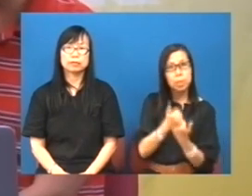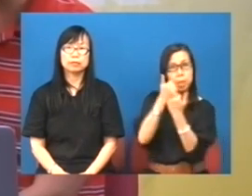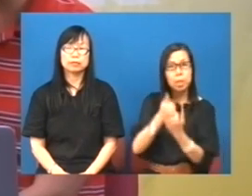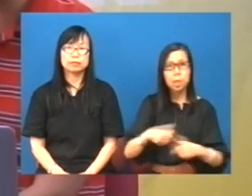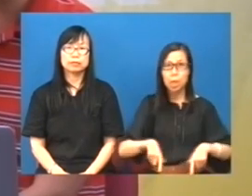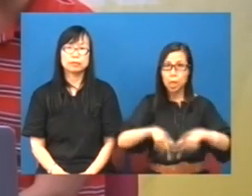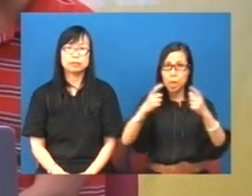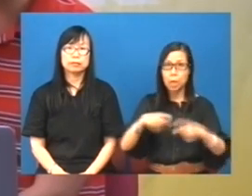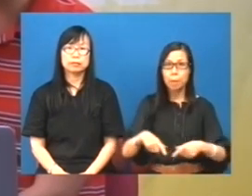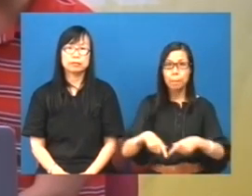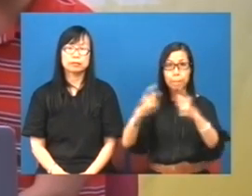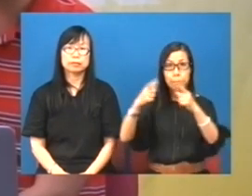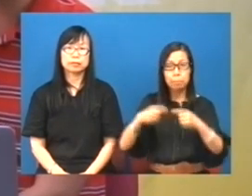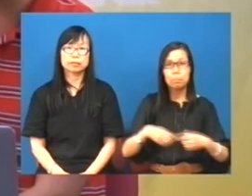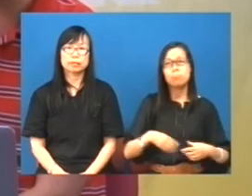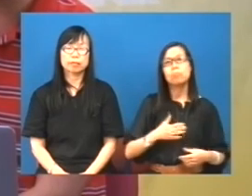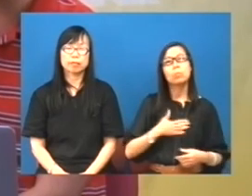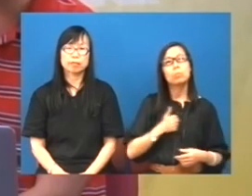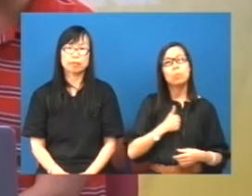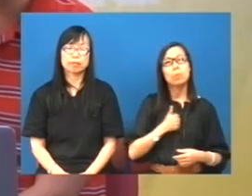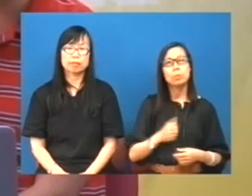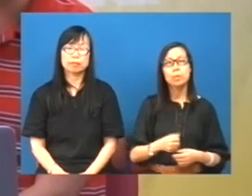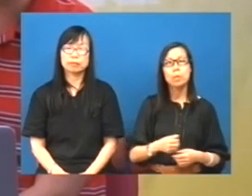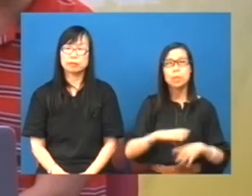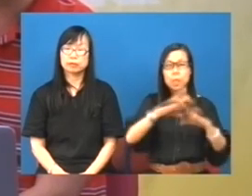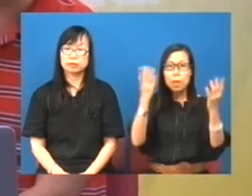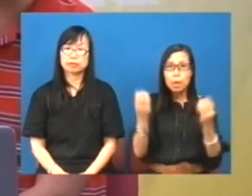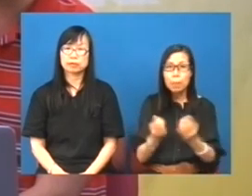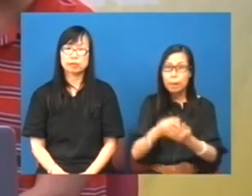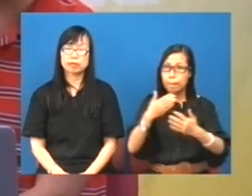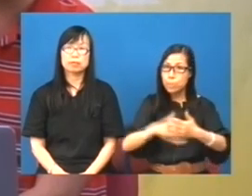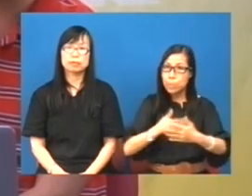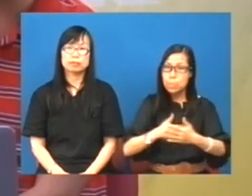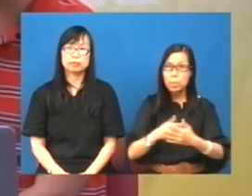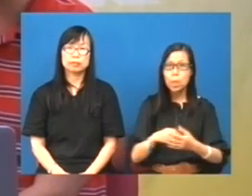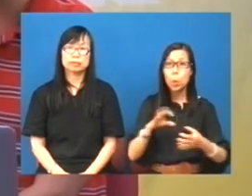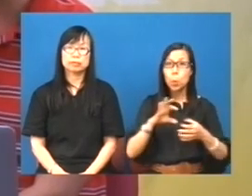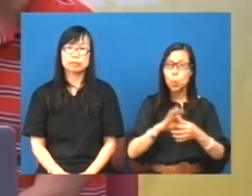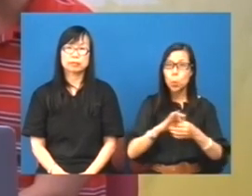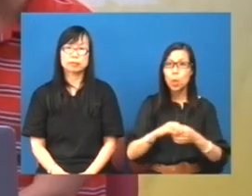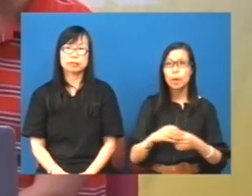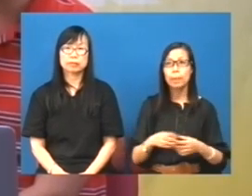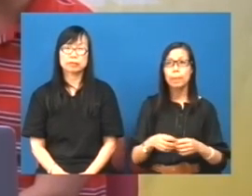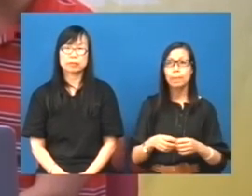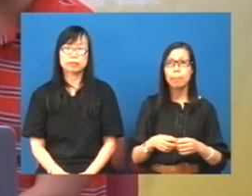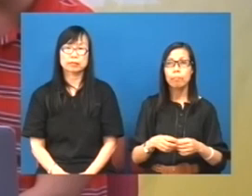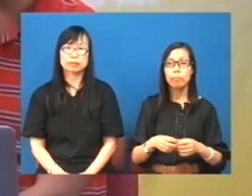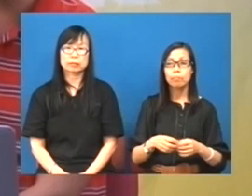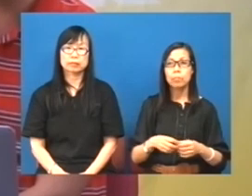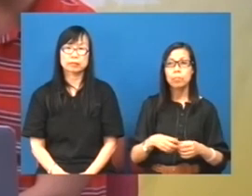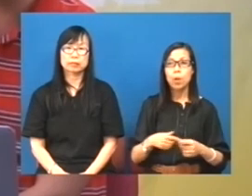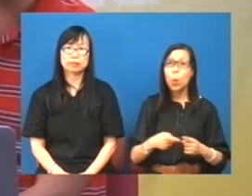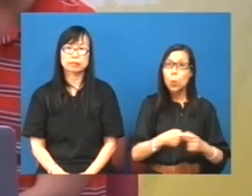當然其實我想整件事背後不單止是涉及到林老師當然很多朋友都會覺得